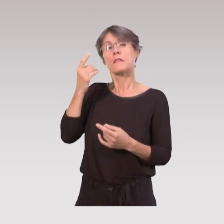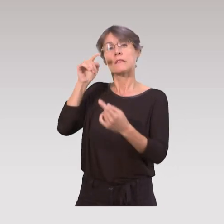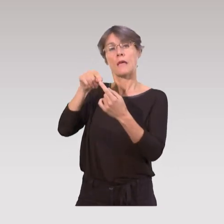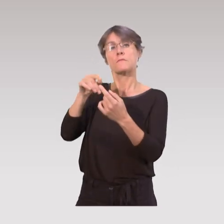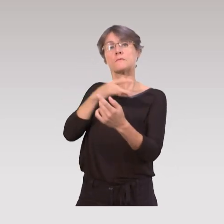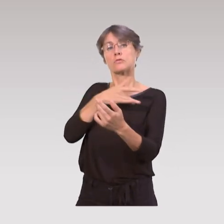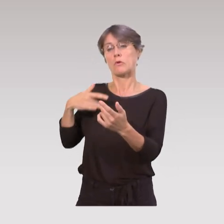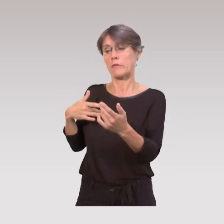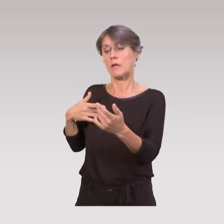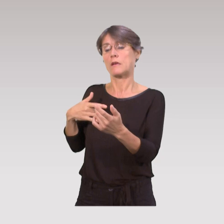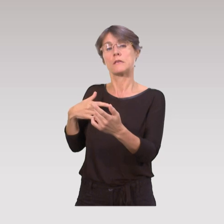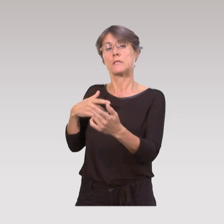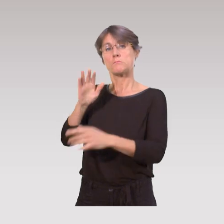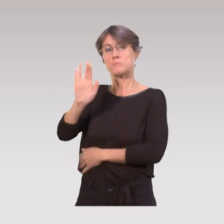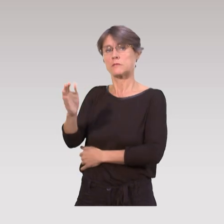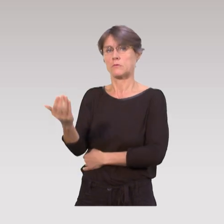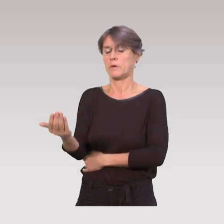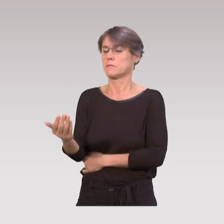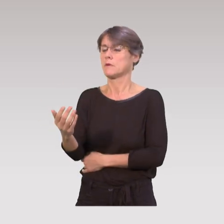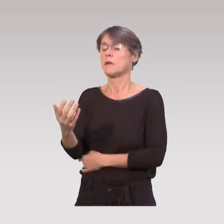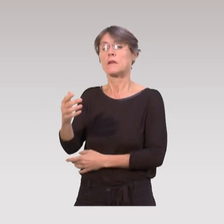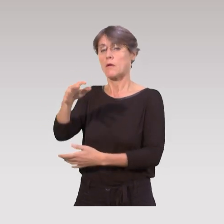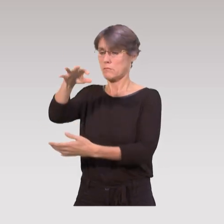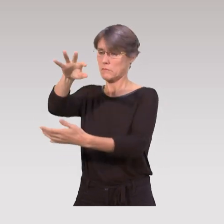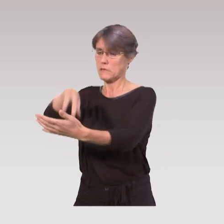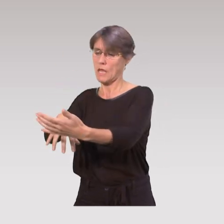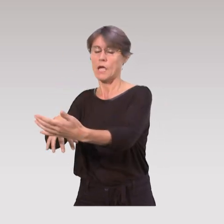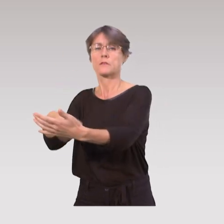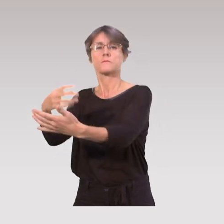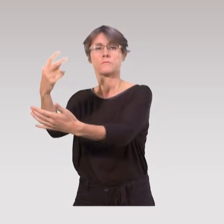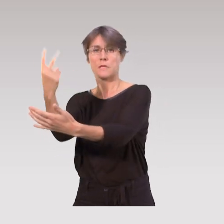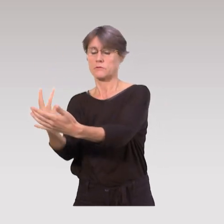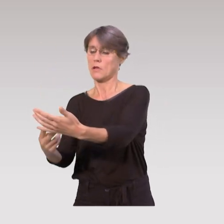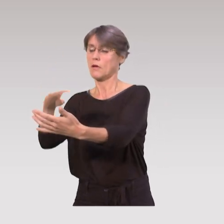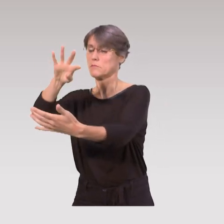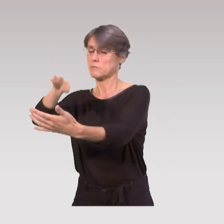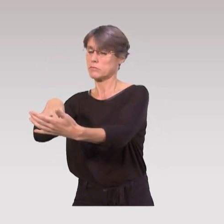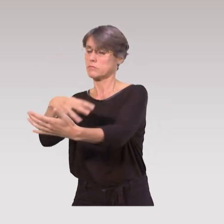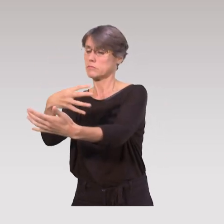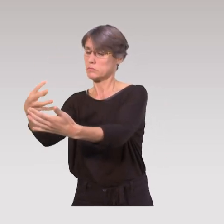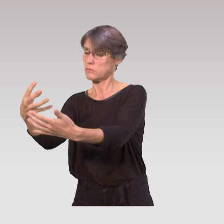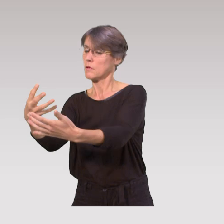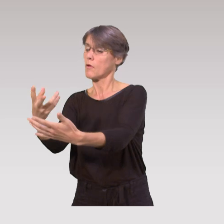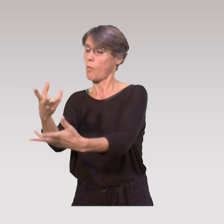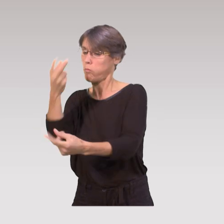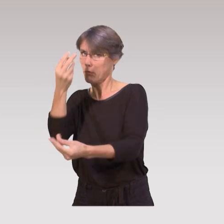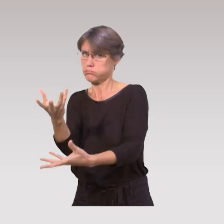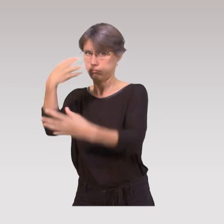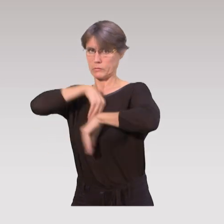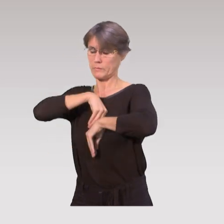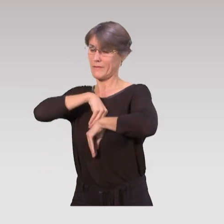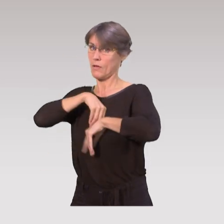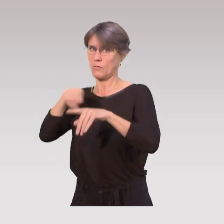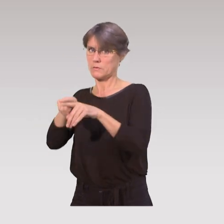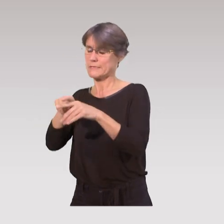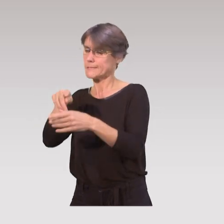avec la littératie en santé. La littératie en santé, c'est la capacité non seulement de comprendre des textes écrits, chiffrés, schématiques,